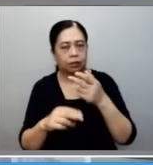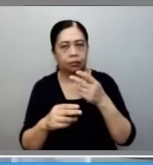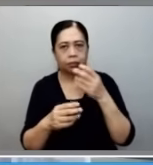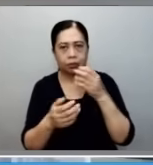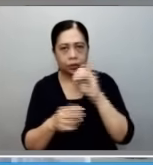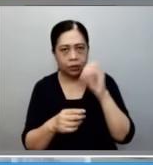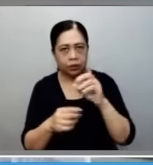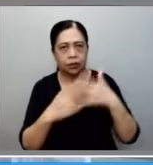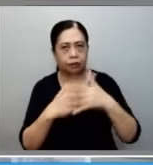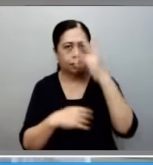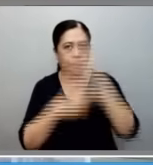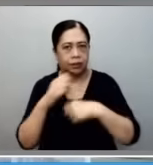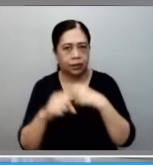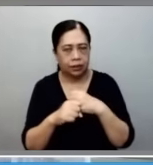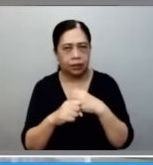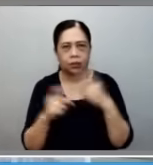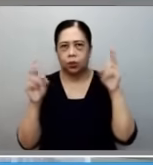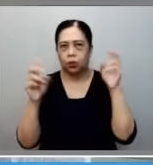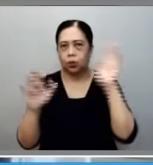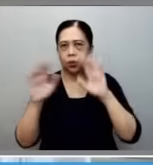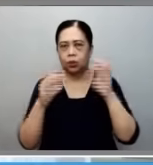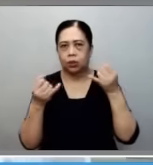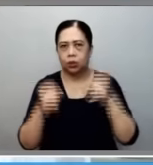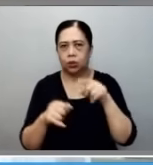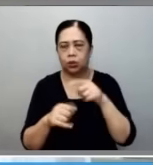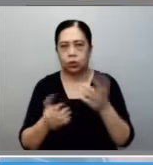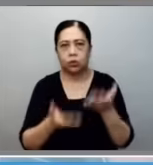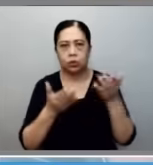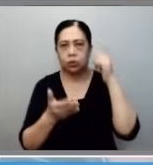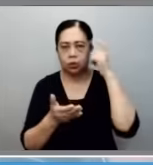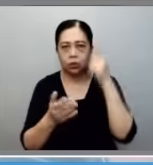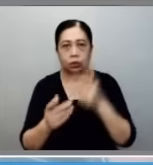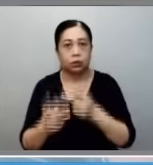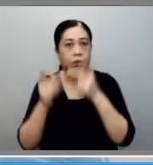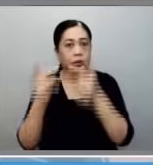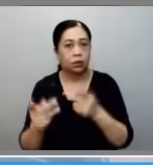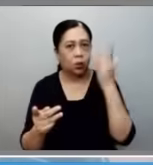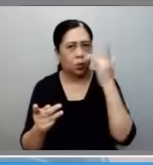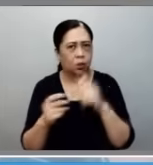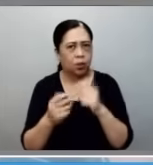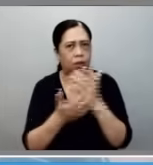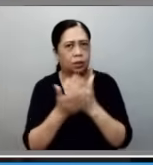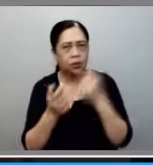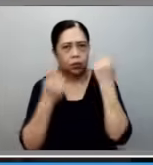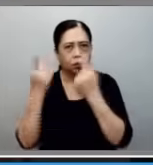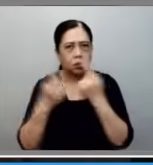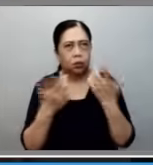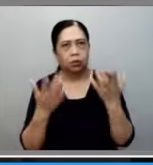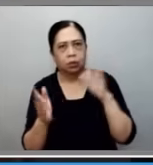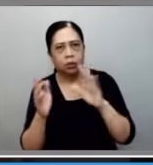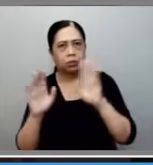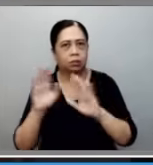taon. Naging kontrobersyal ang pagsusulong ng gobyerno sa panukala dahil may mga nangangambang magkakaroon ng